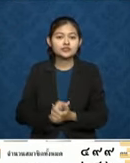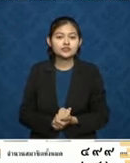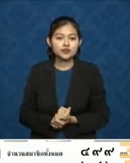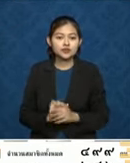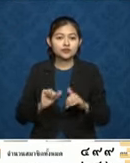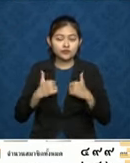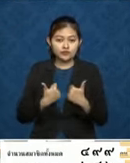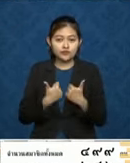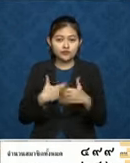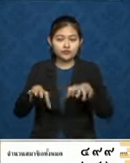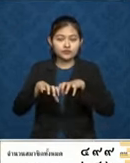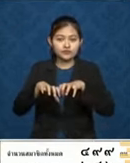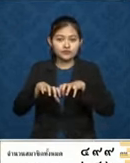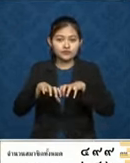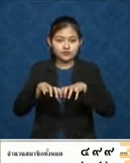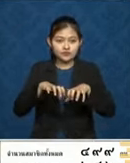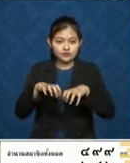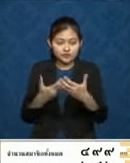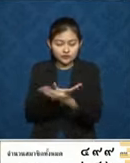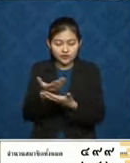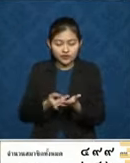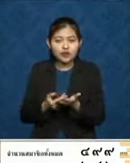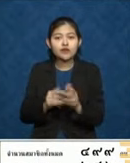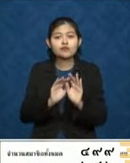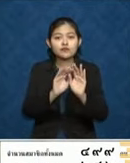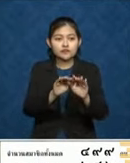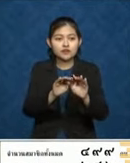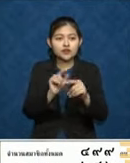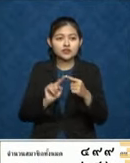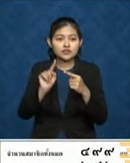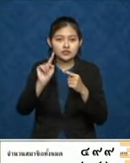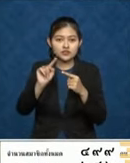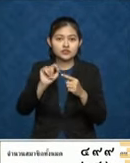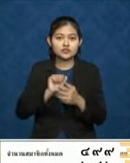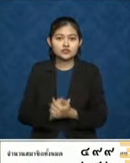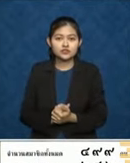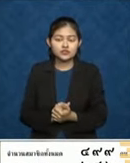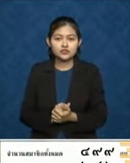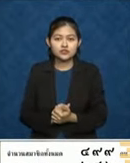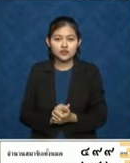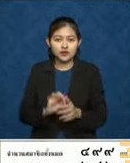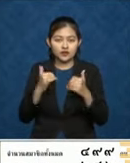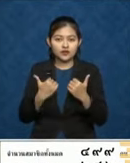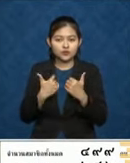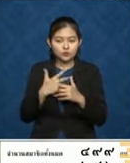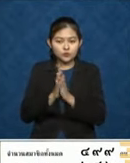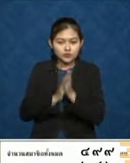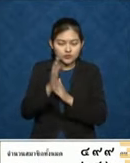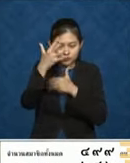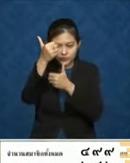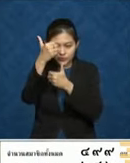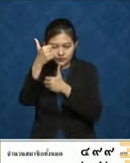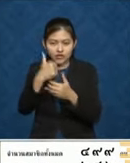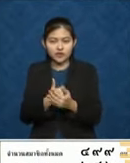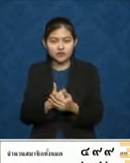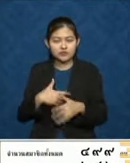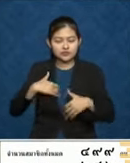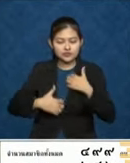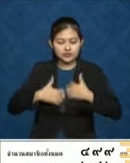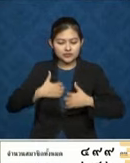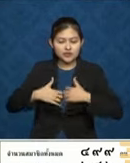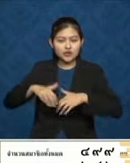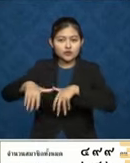เรื่องหารือผ่านท่านประธานด้วยกัน 2เรื่องนะครับเรื่องที่ 1เป็นเรื่องที่กำลังได้รับความสนใจเป็นความเดือดร้อนของพี่น้อง